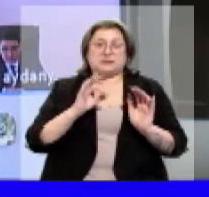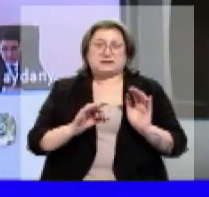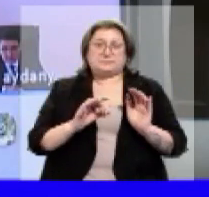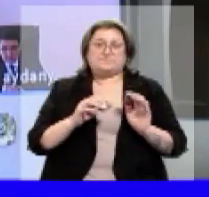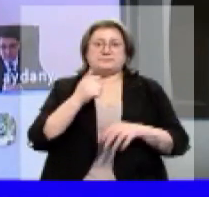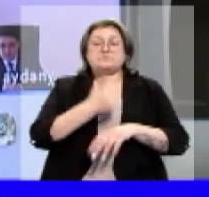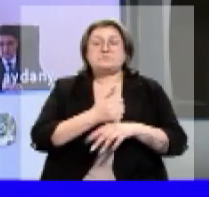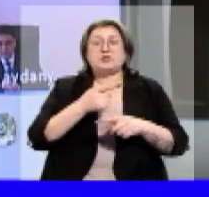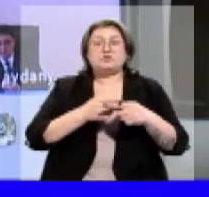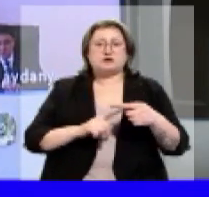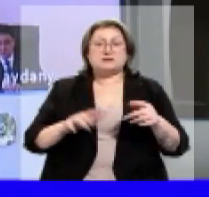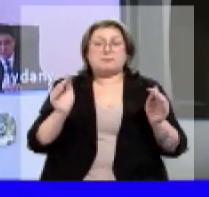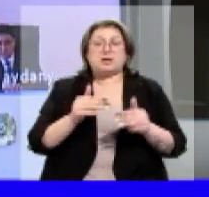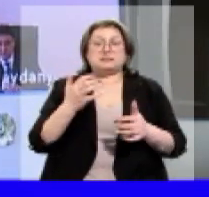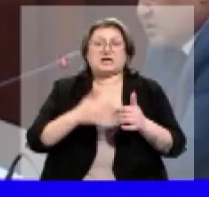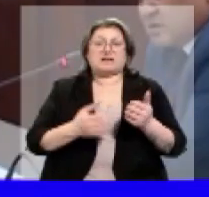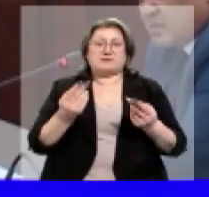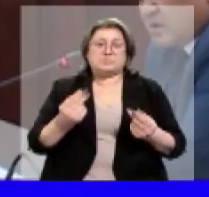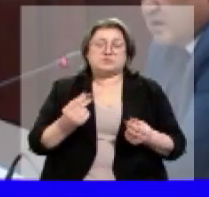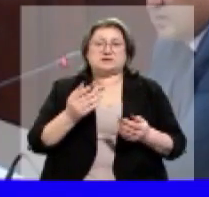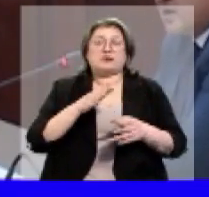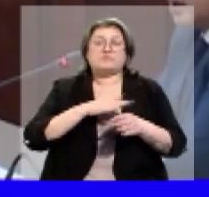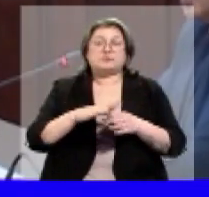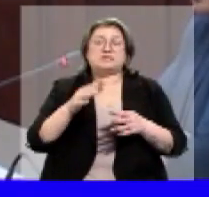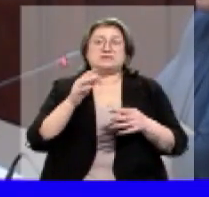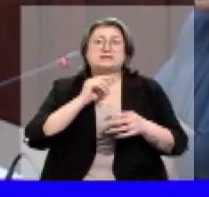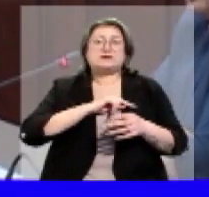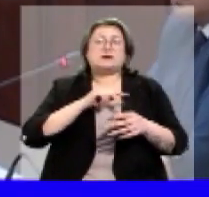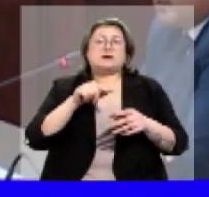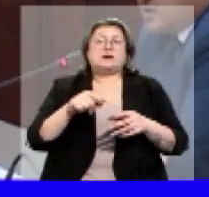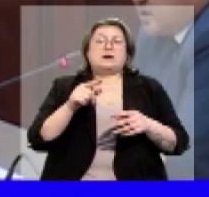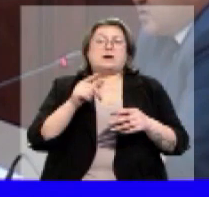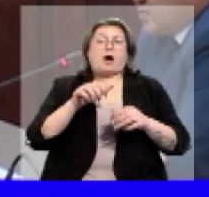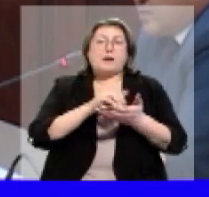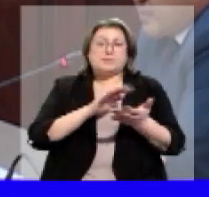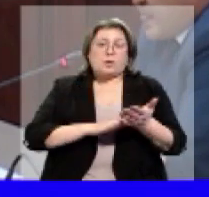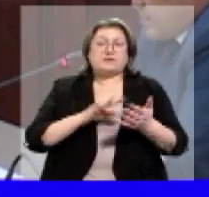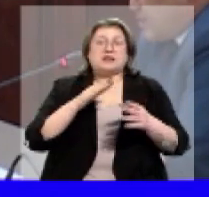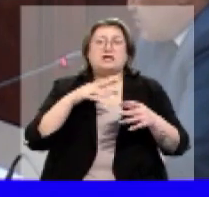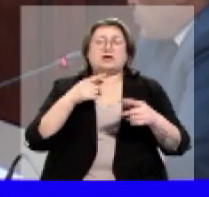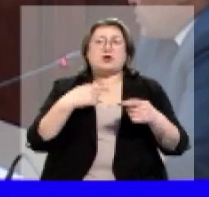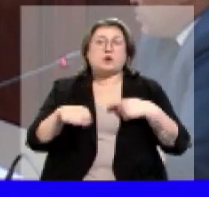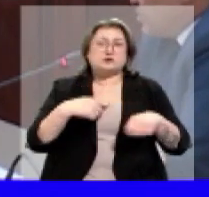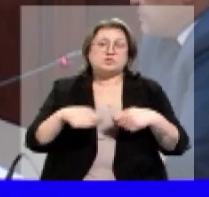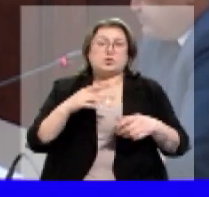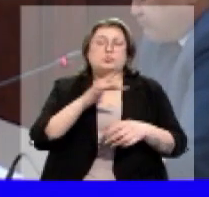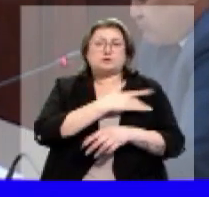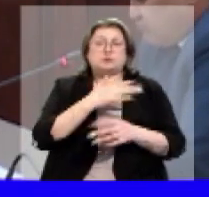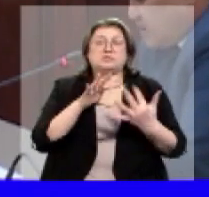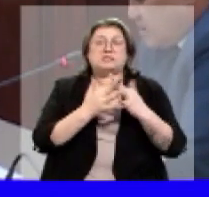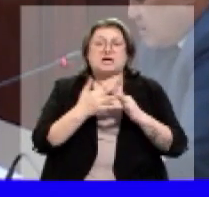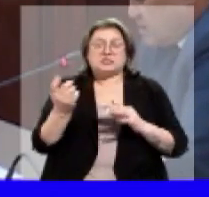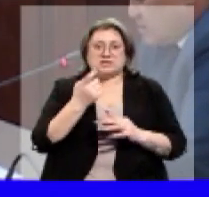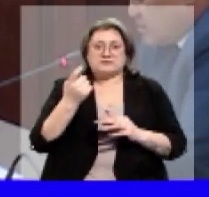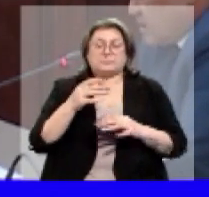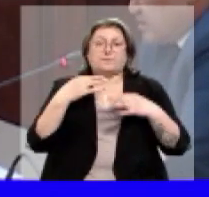28,5%. Основная часть субъектов малого и среднего бизнеса осуществляет деятельность в таких отраслях, как оптовая и розничная торговля, сфера услуг, сельское